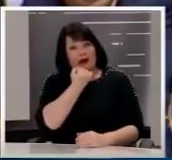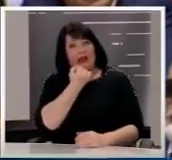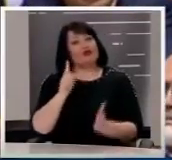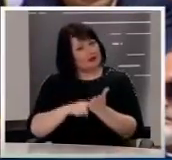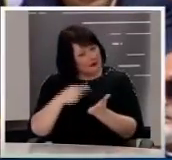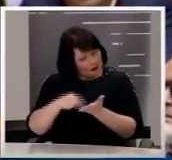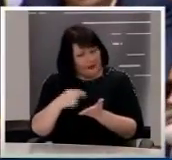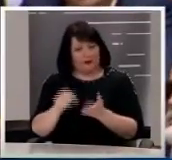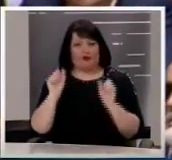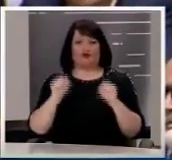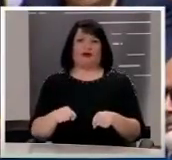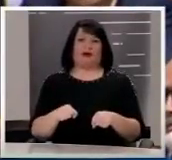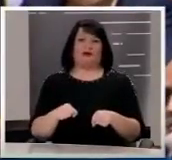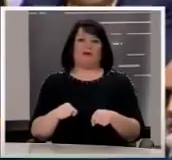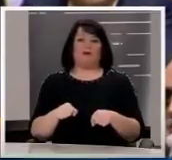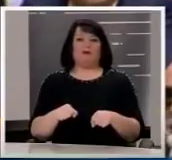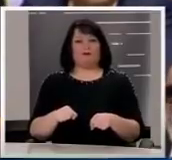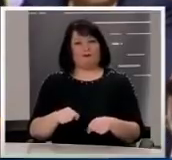να διορθωθεί.